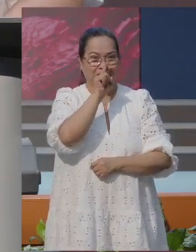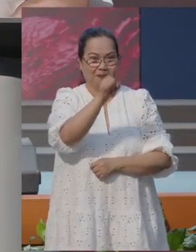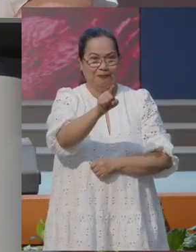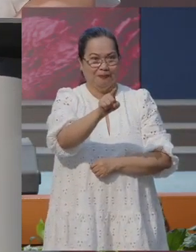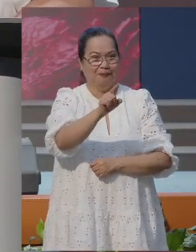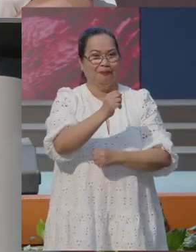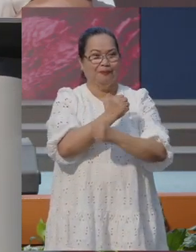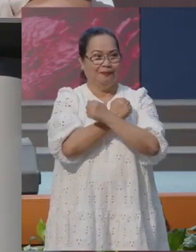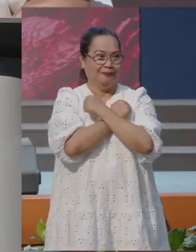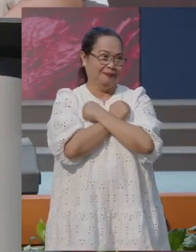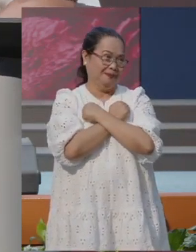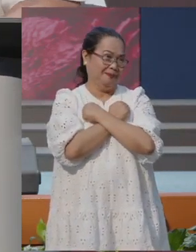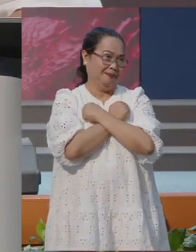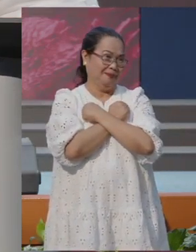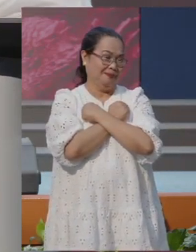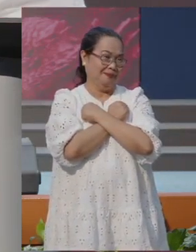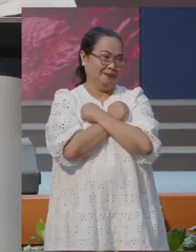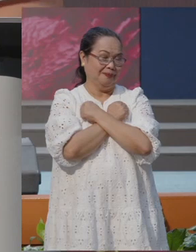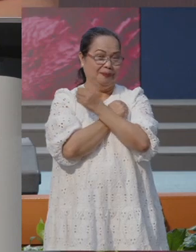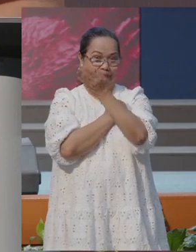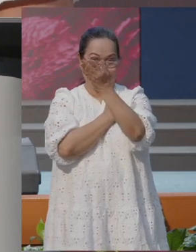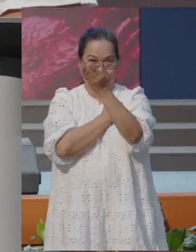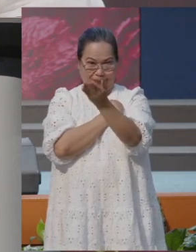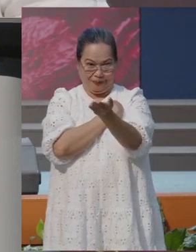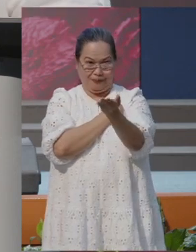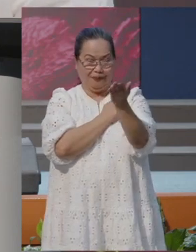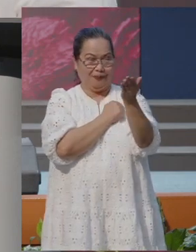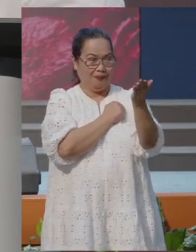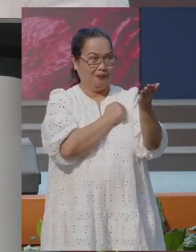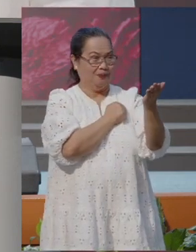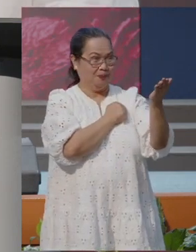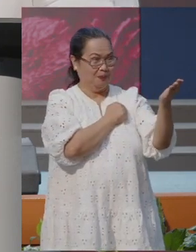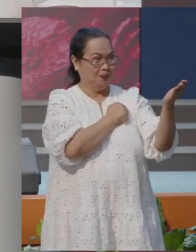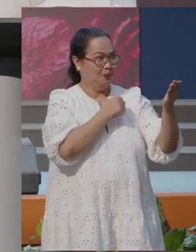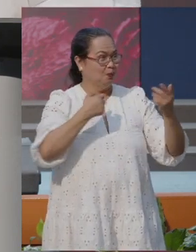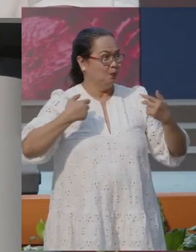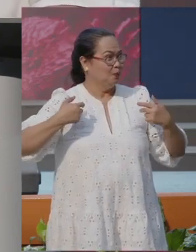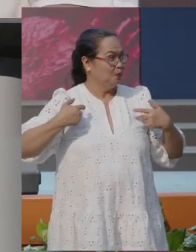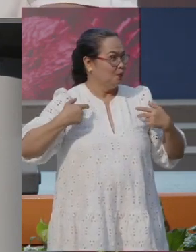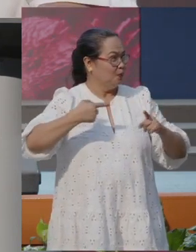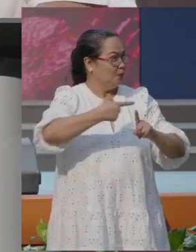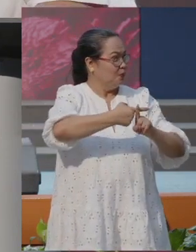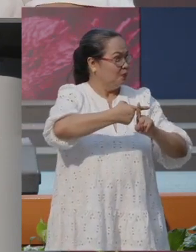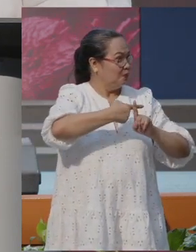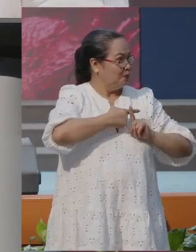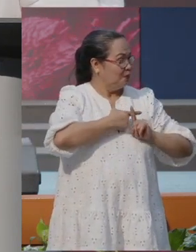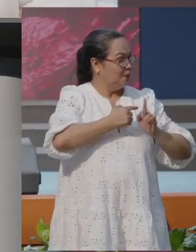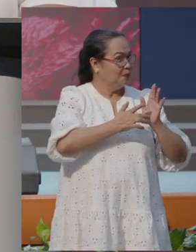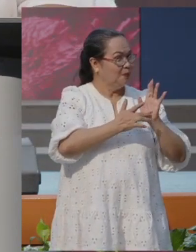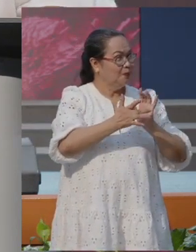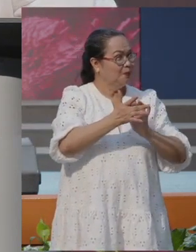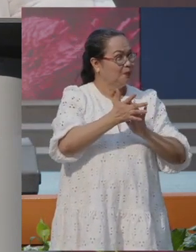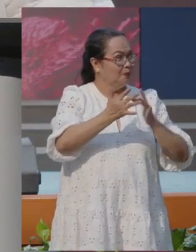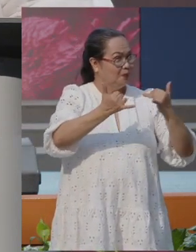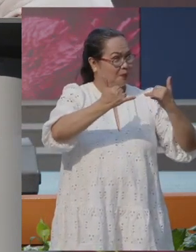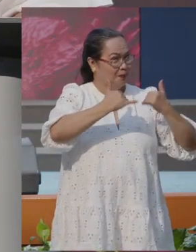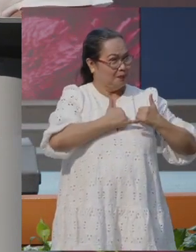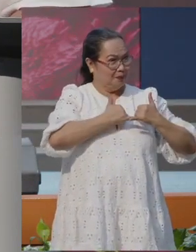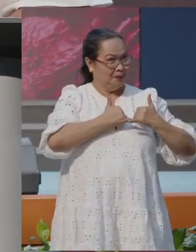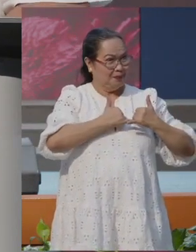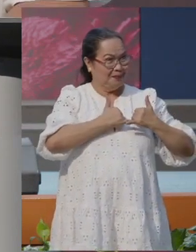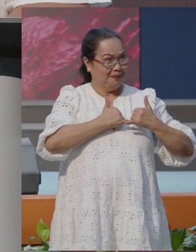pag-ibig. Kayo na tumanggap na kay Jesus, nananahan sa ating